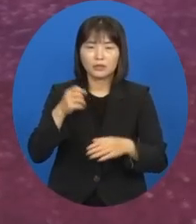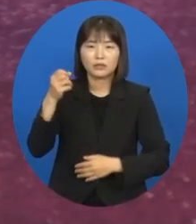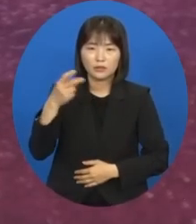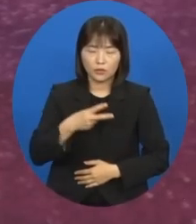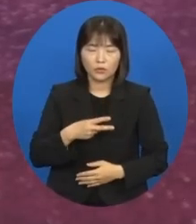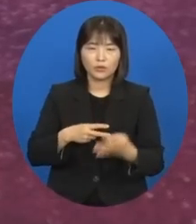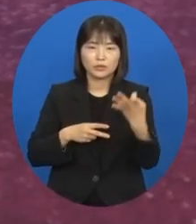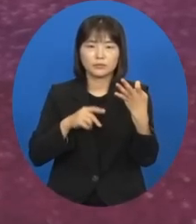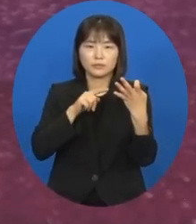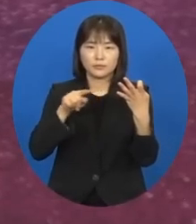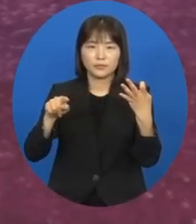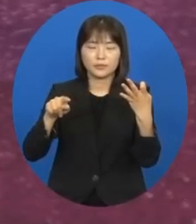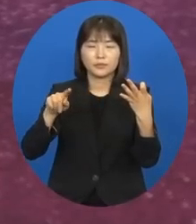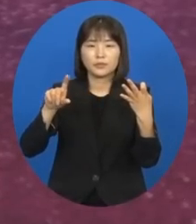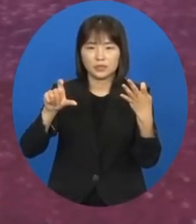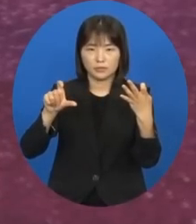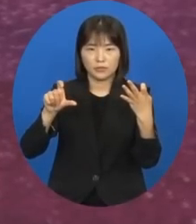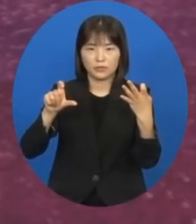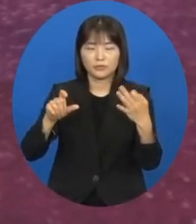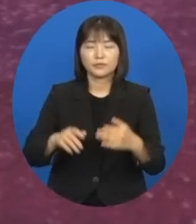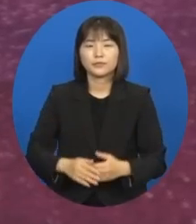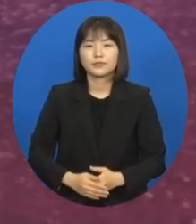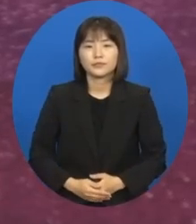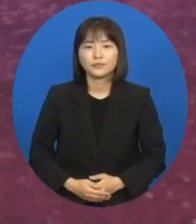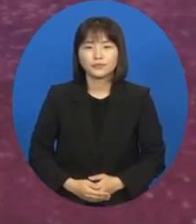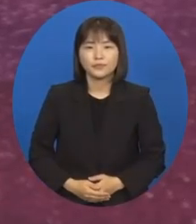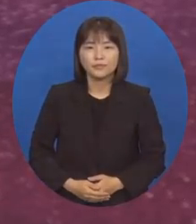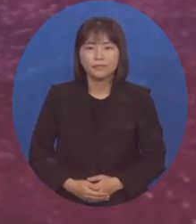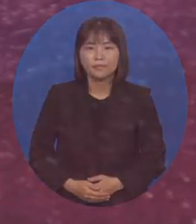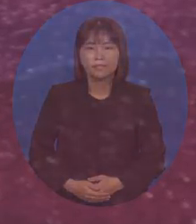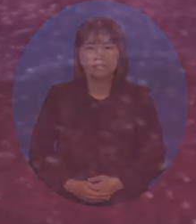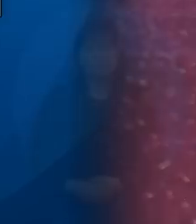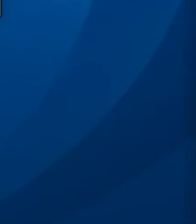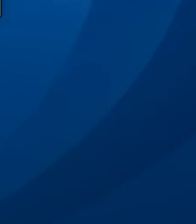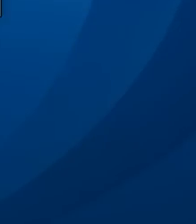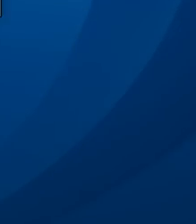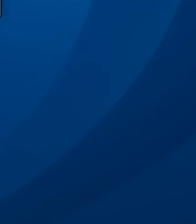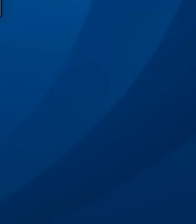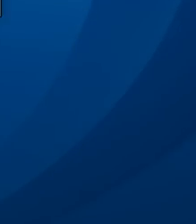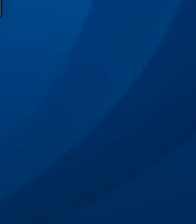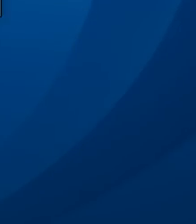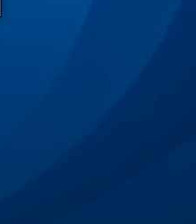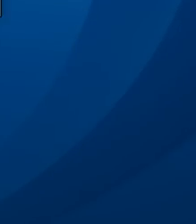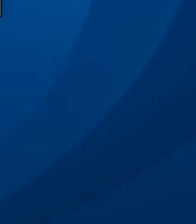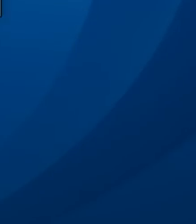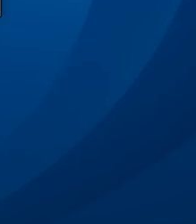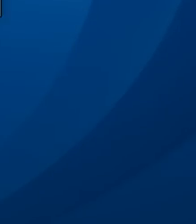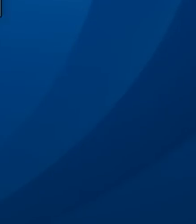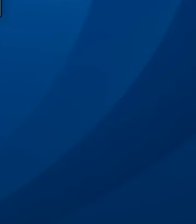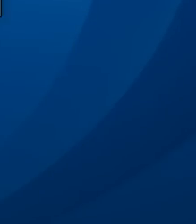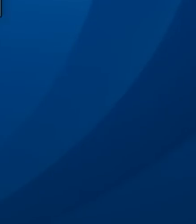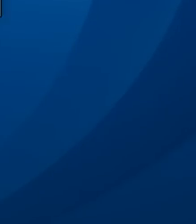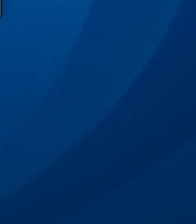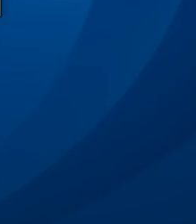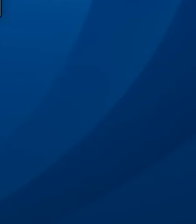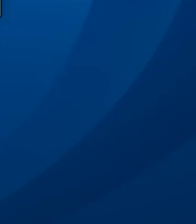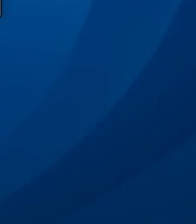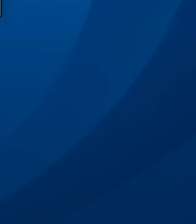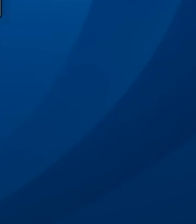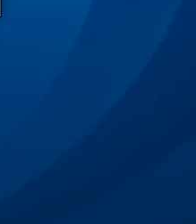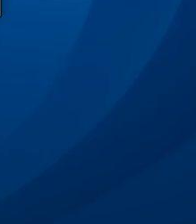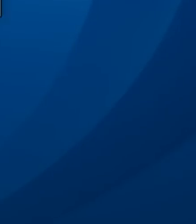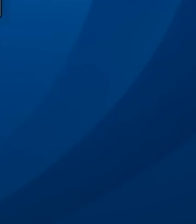그리고 14절과 15절을 제가 봉독하겠습니다 유월절 전에 예수께서 자기가